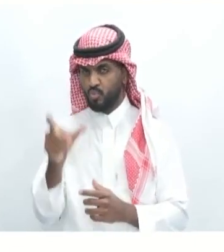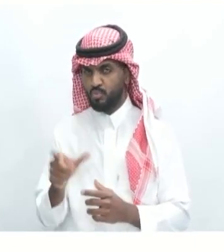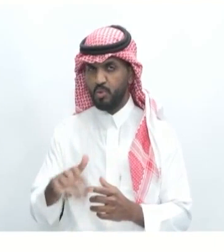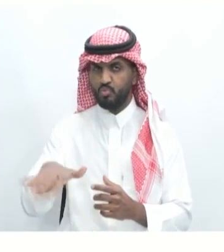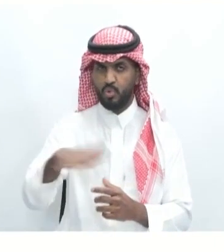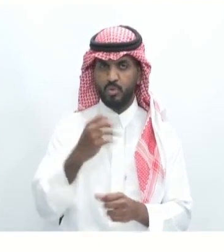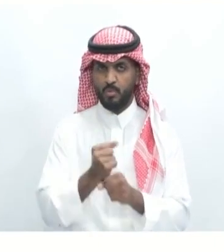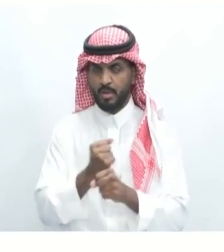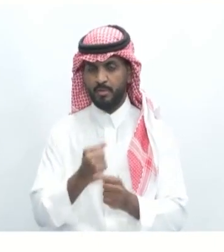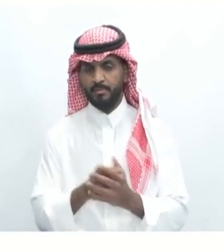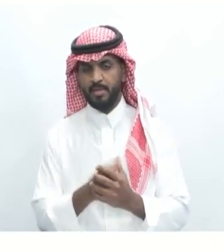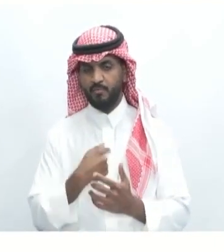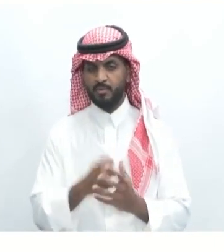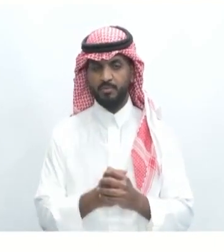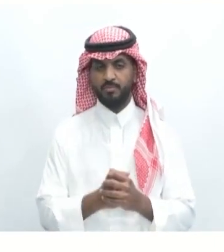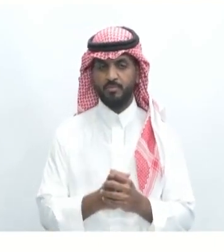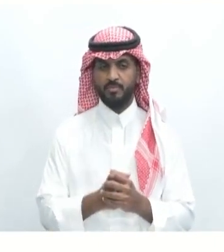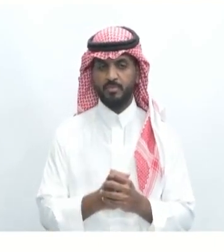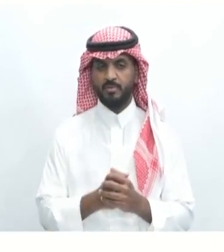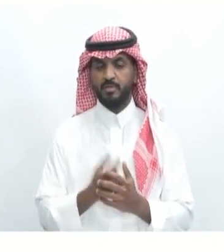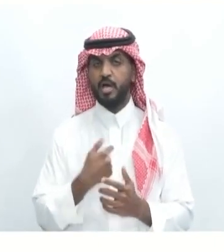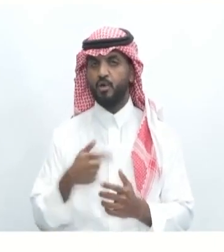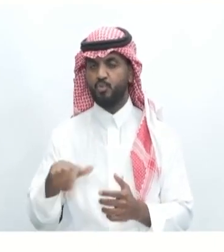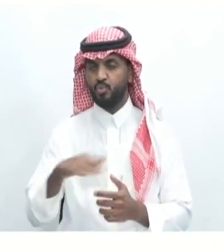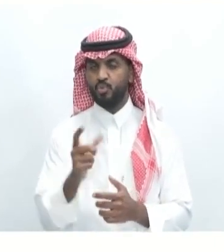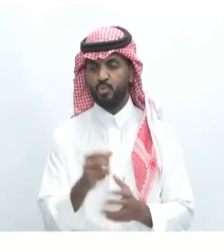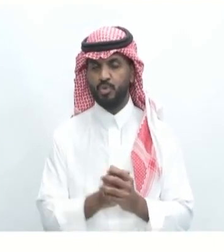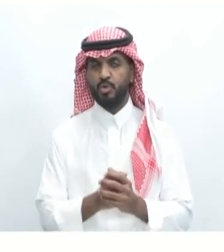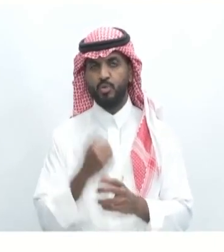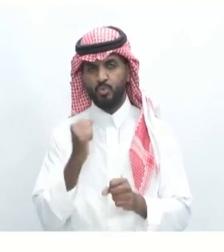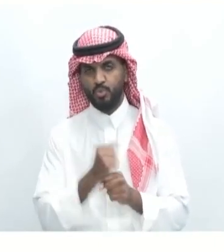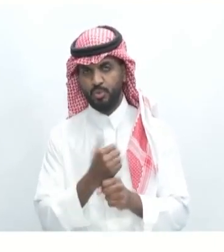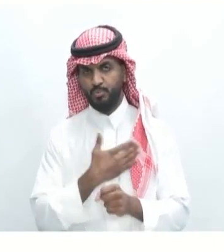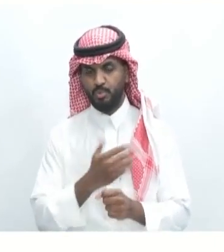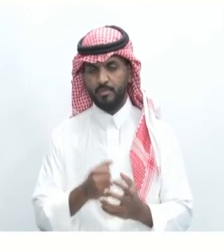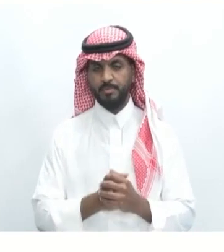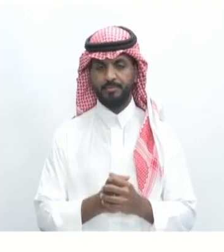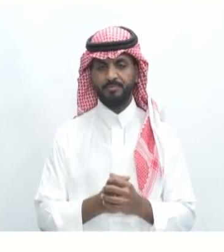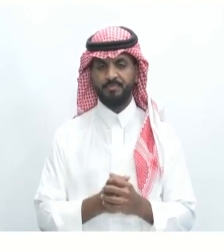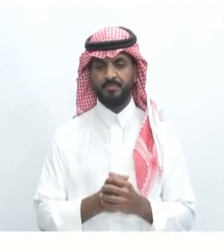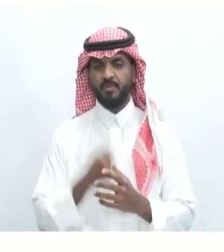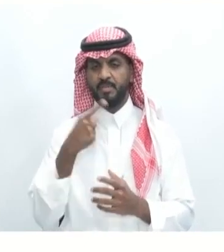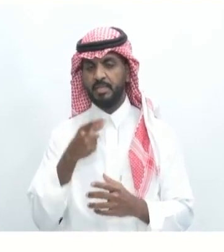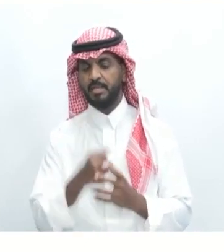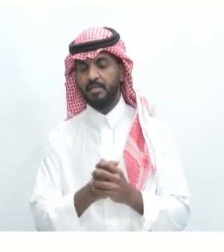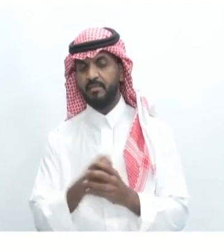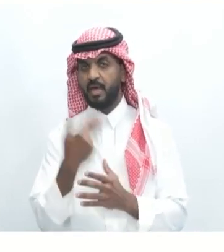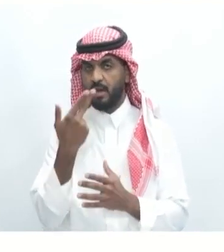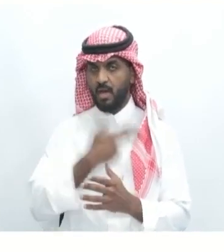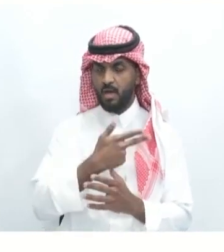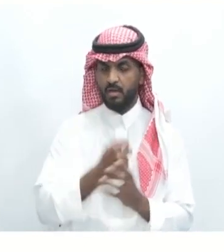عن انفسهم احسنتم ممتاز نحن نحب العمل وعندما